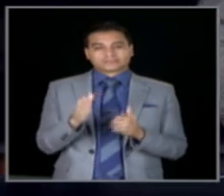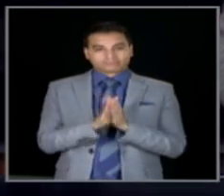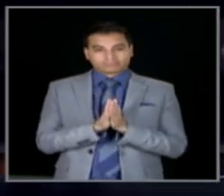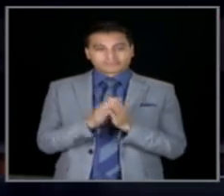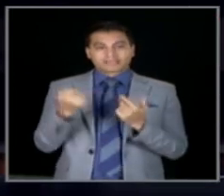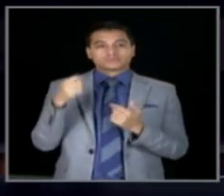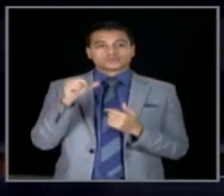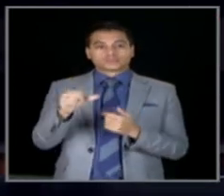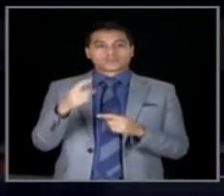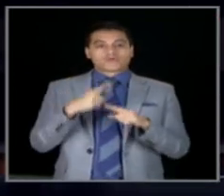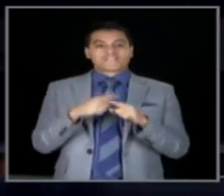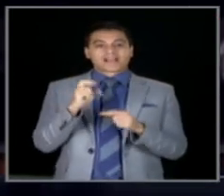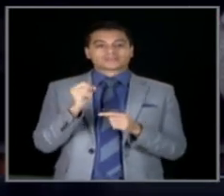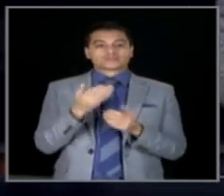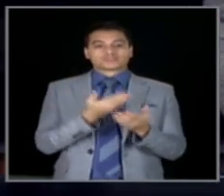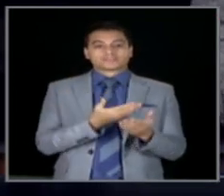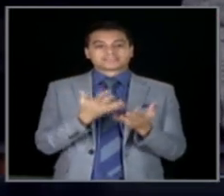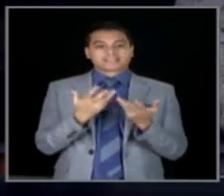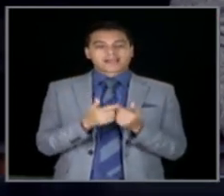95. 95 و25.